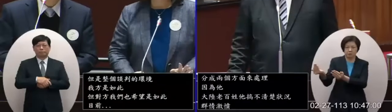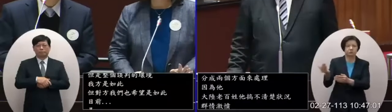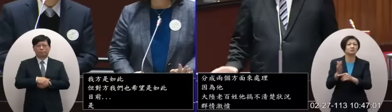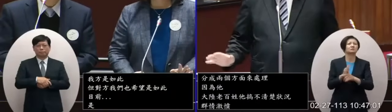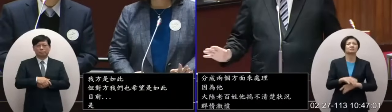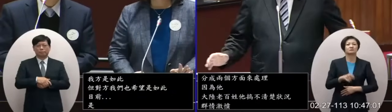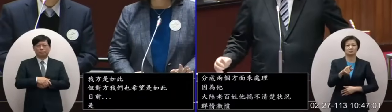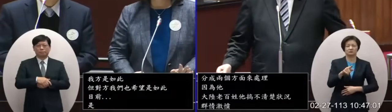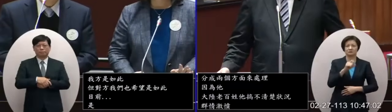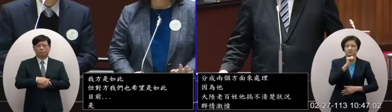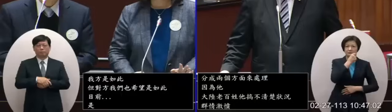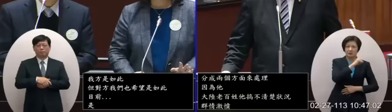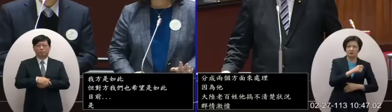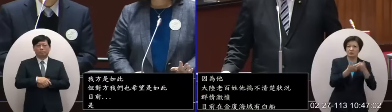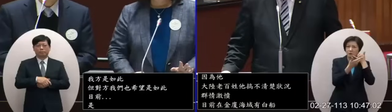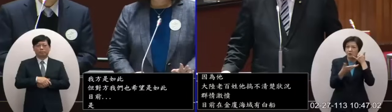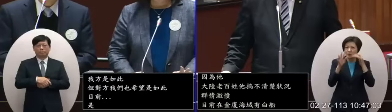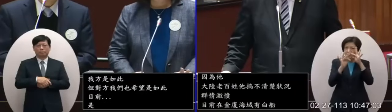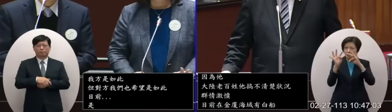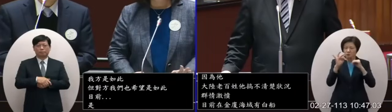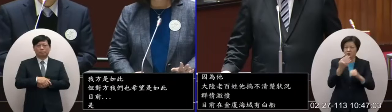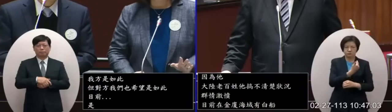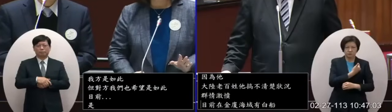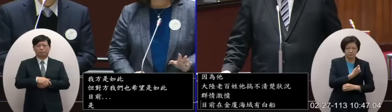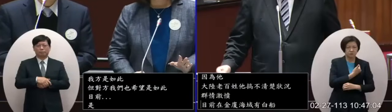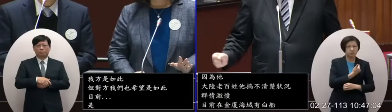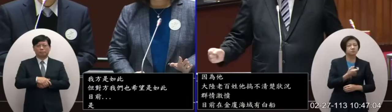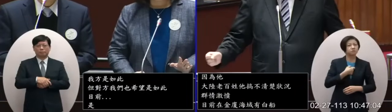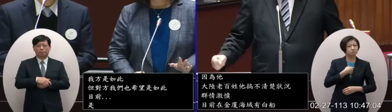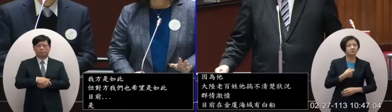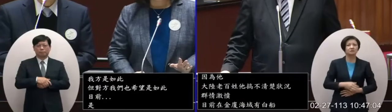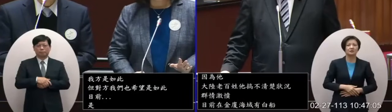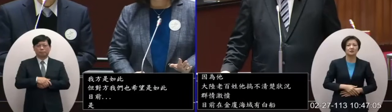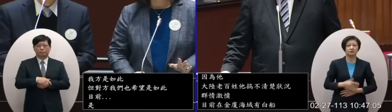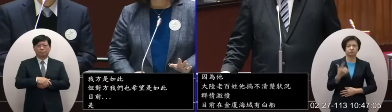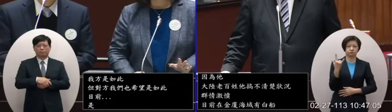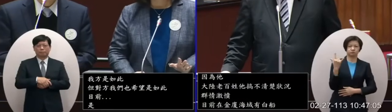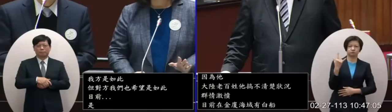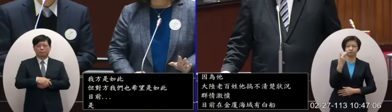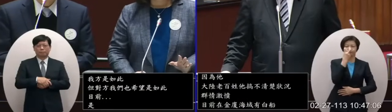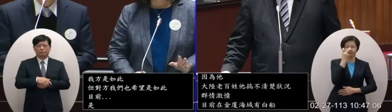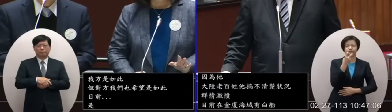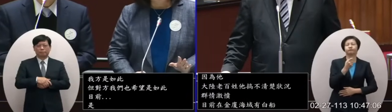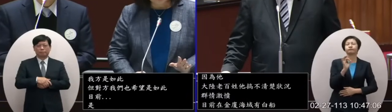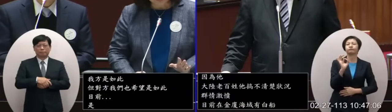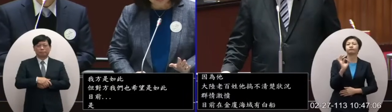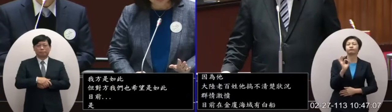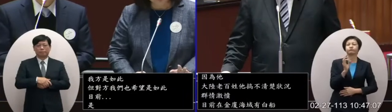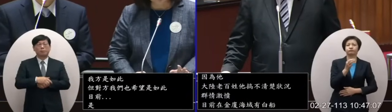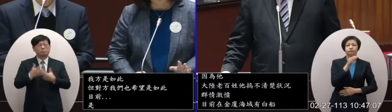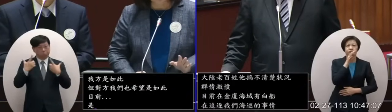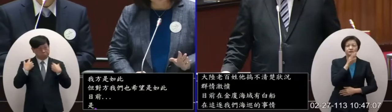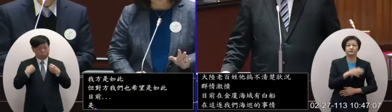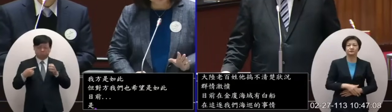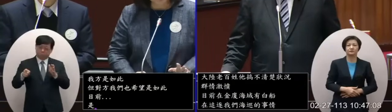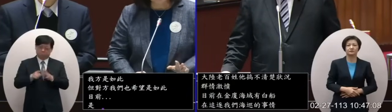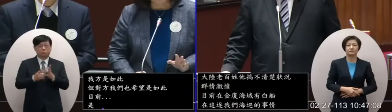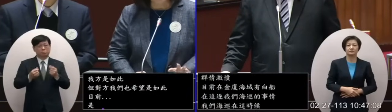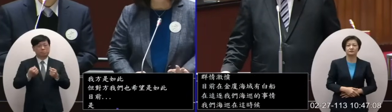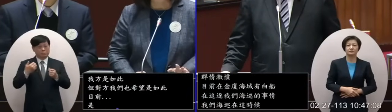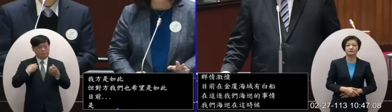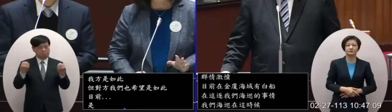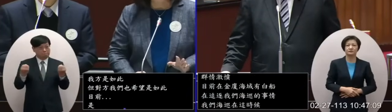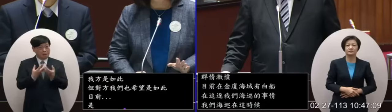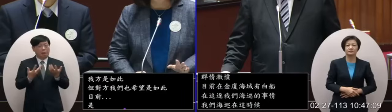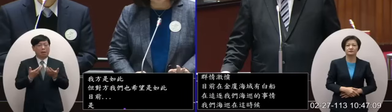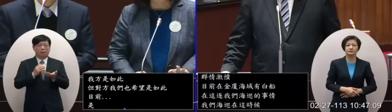候。我们需要让忍耐了哈，需要忍耐，我们戒备就好了哈。 我们一直都从事件